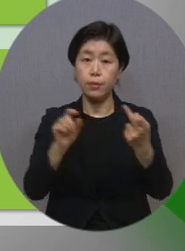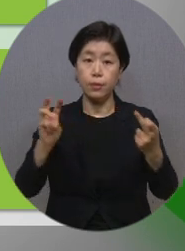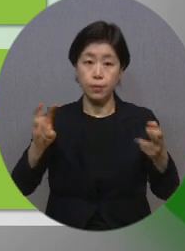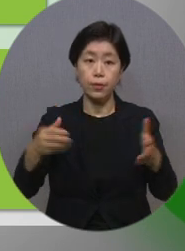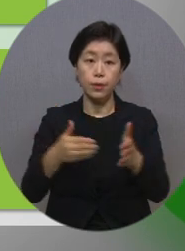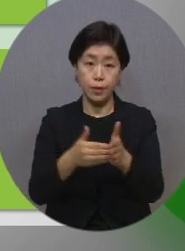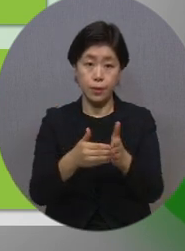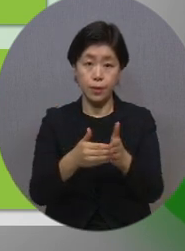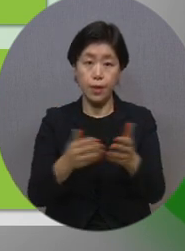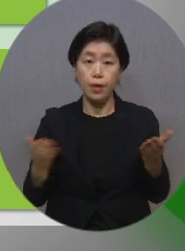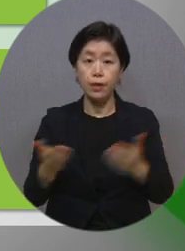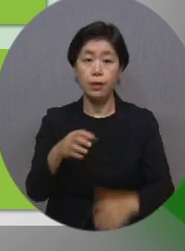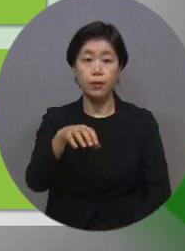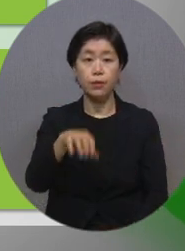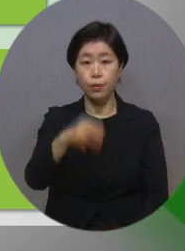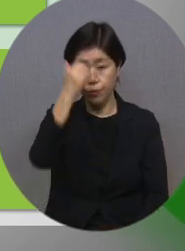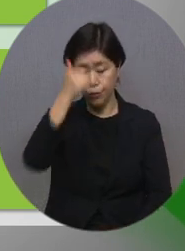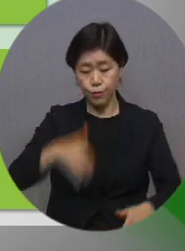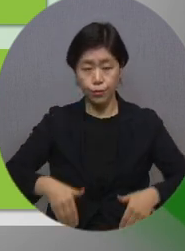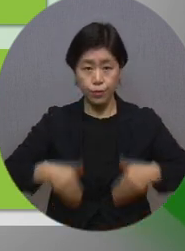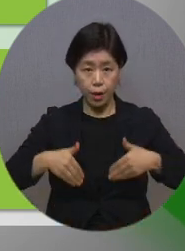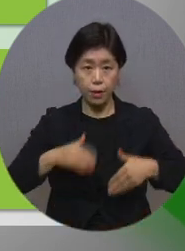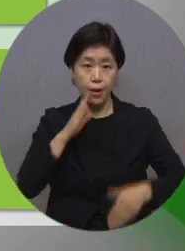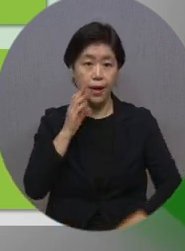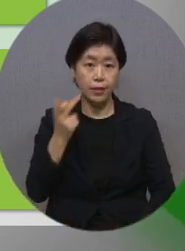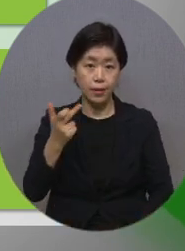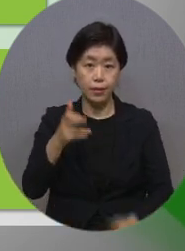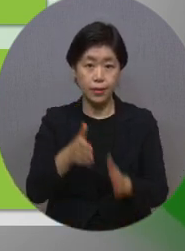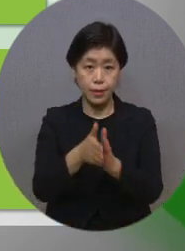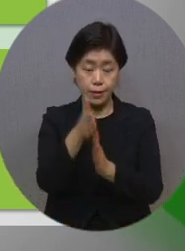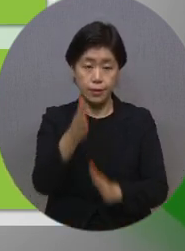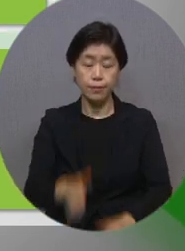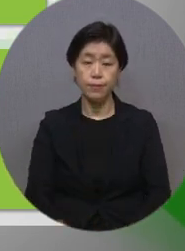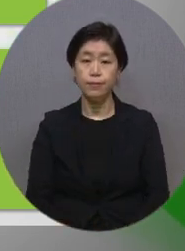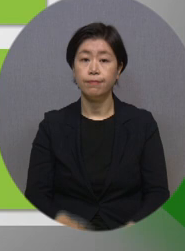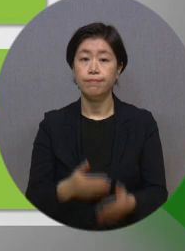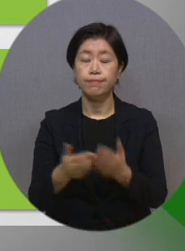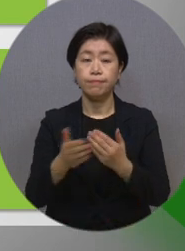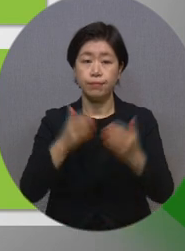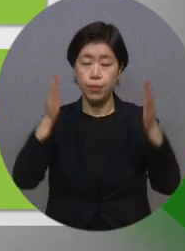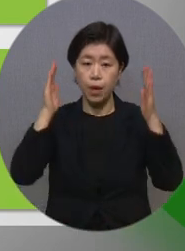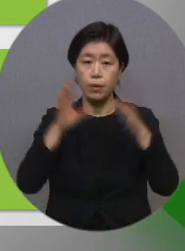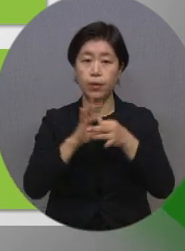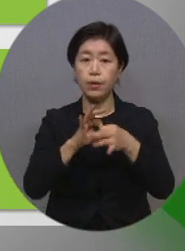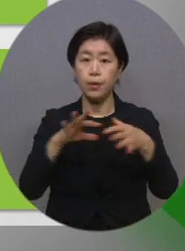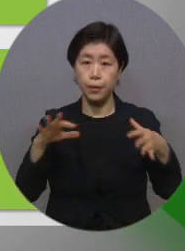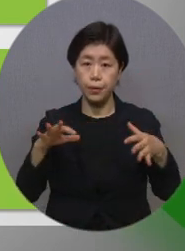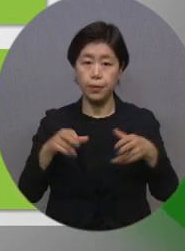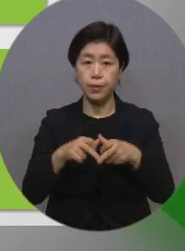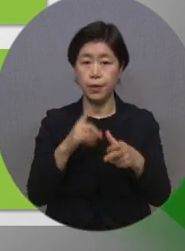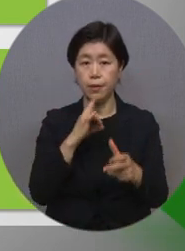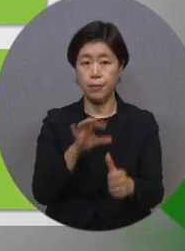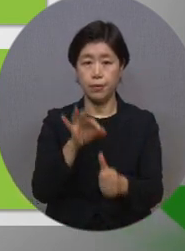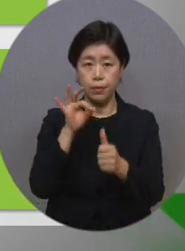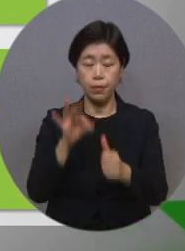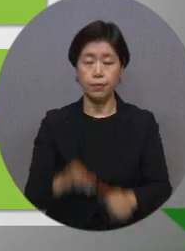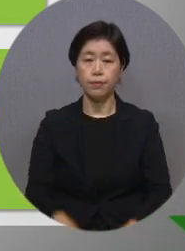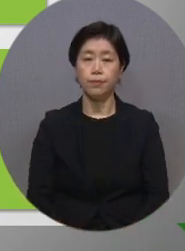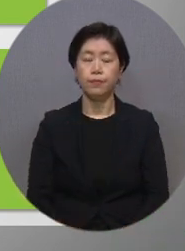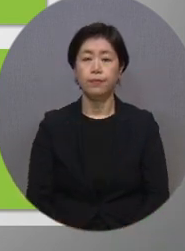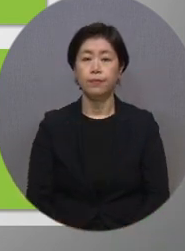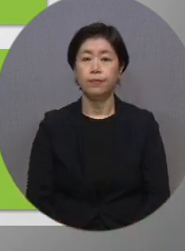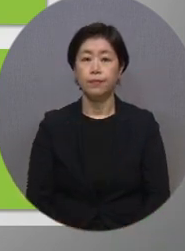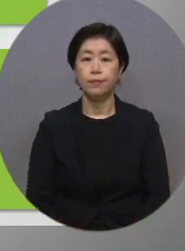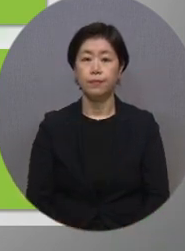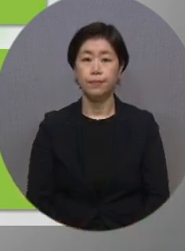30일까지며 근무지는 충청남도 아산시입니다. 경력과 학력은 무관하며 장애인만